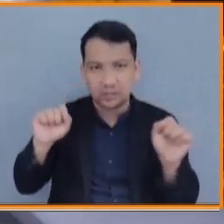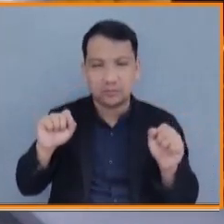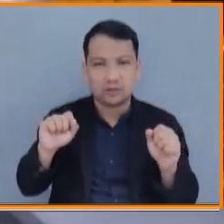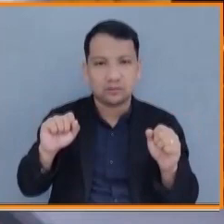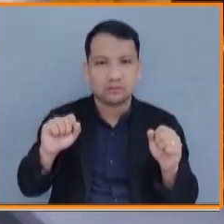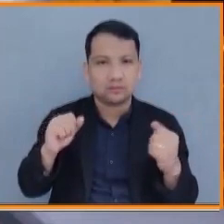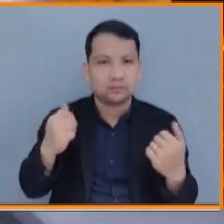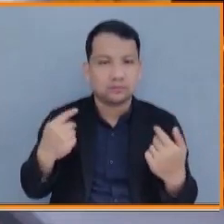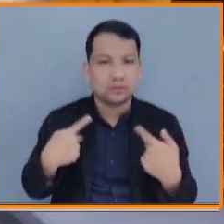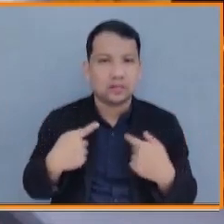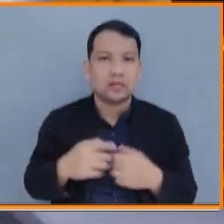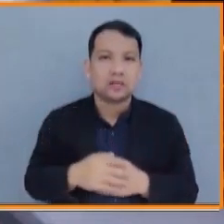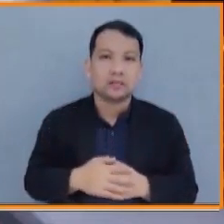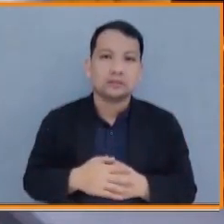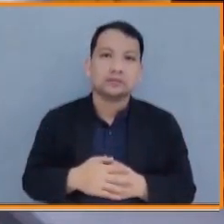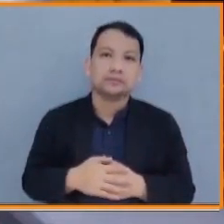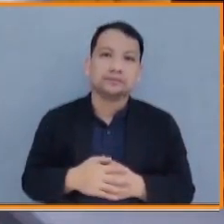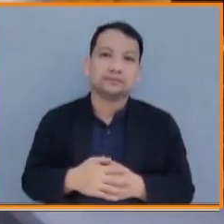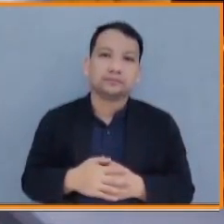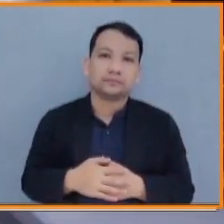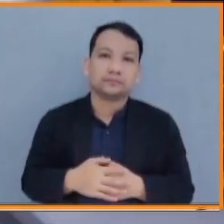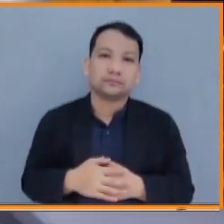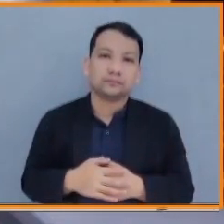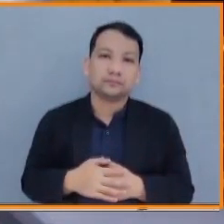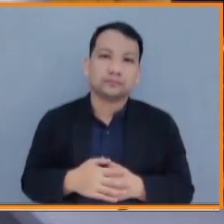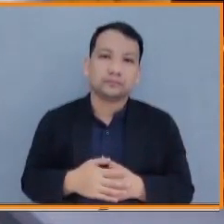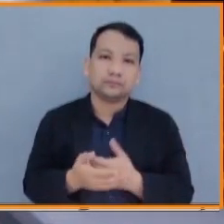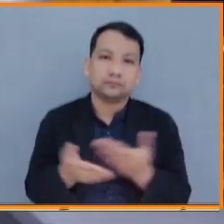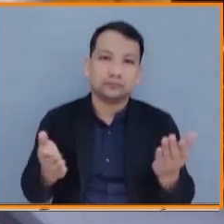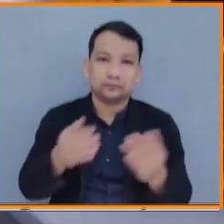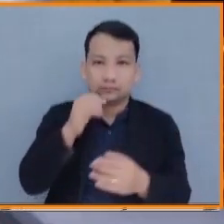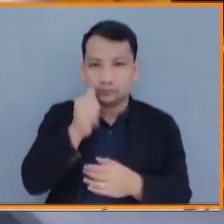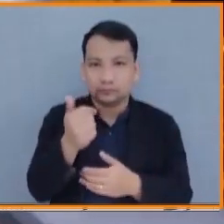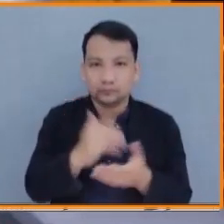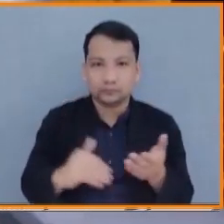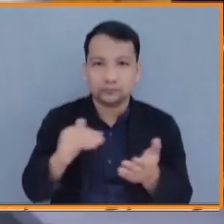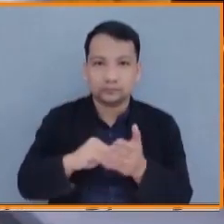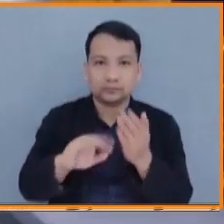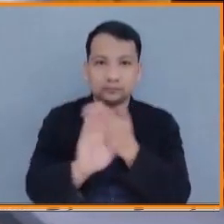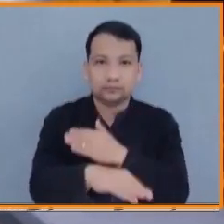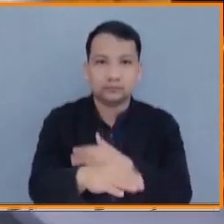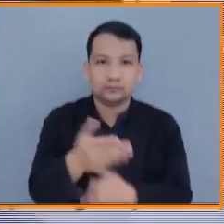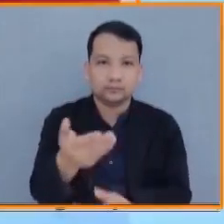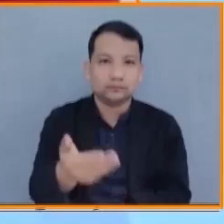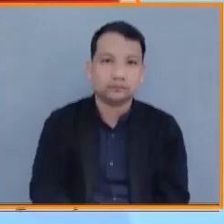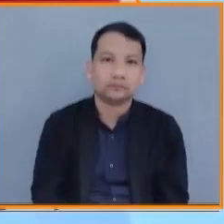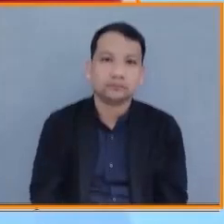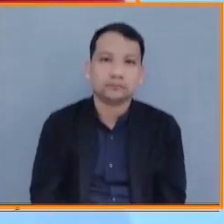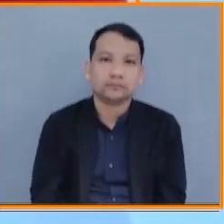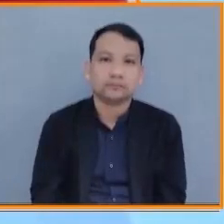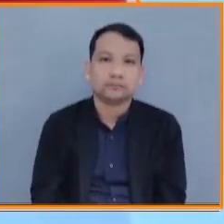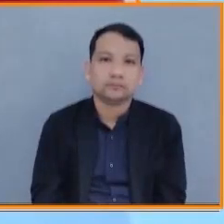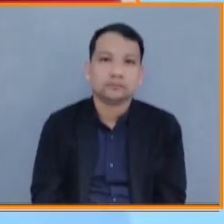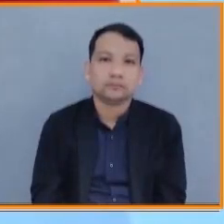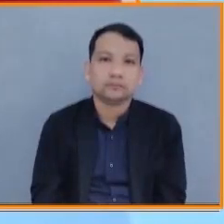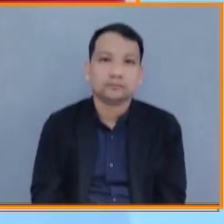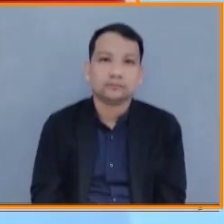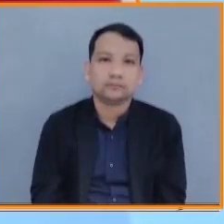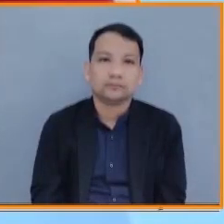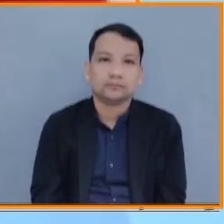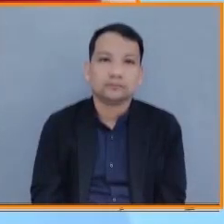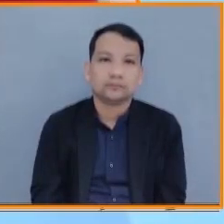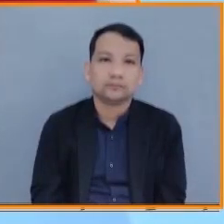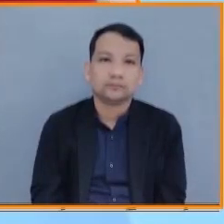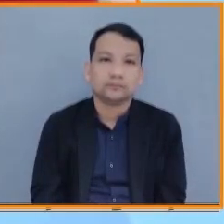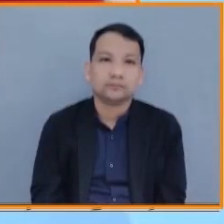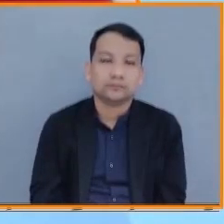ah Yan na lang muna po at hanggang bukas na lang uli balik po tayo sa studio at Yan po ang punto